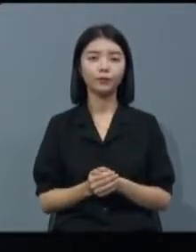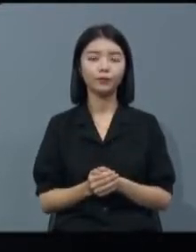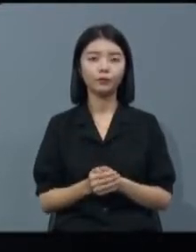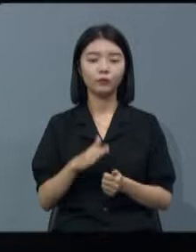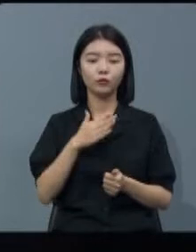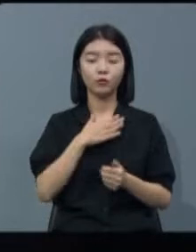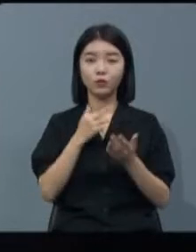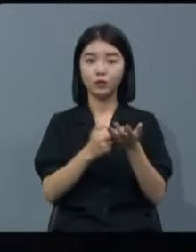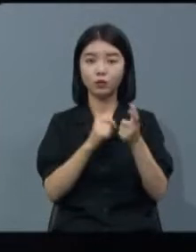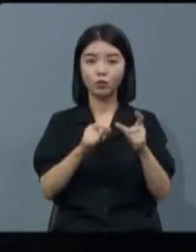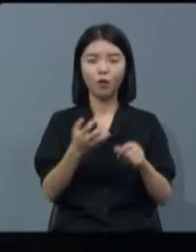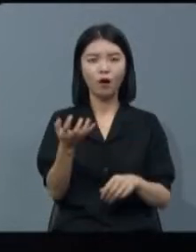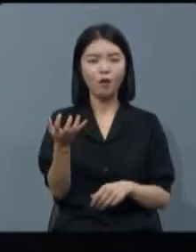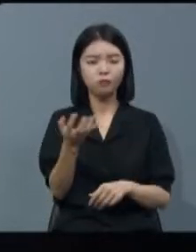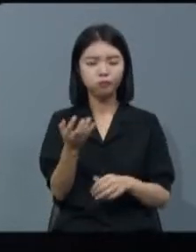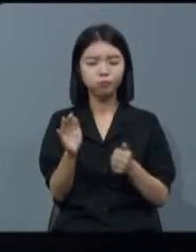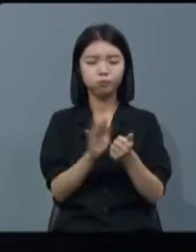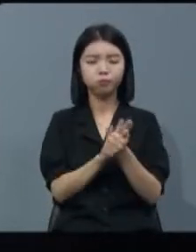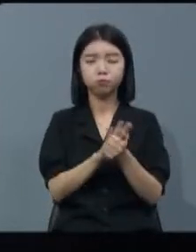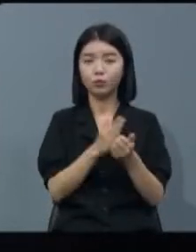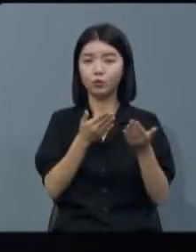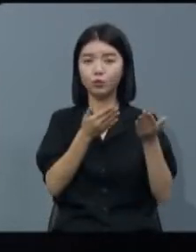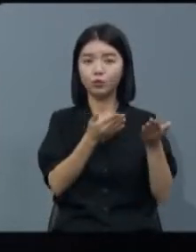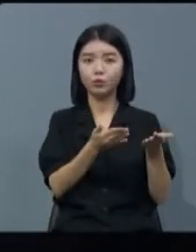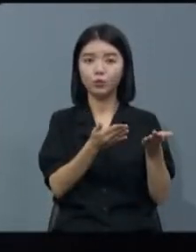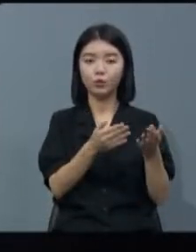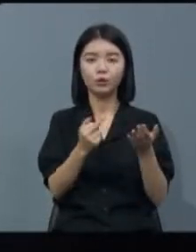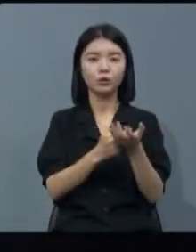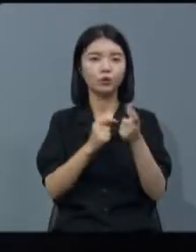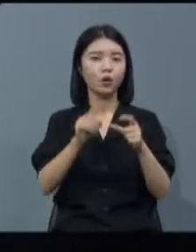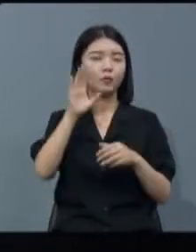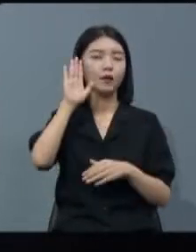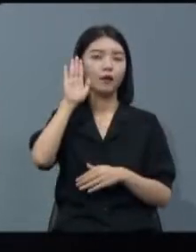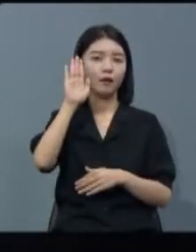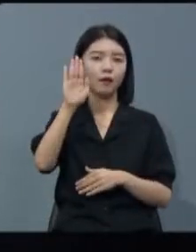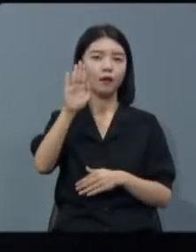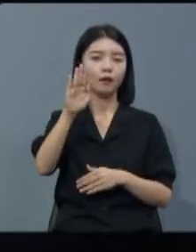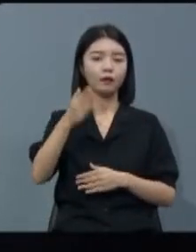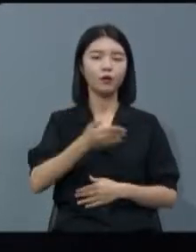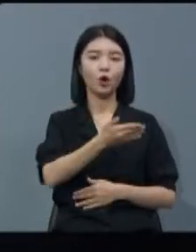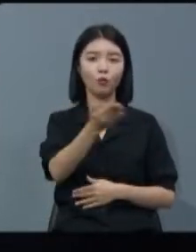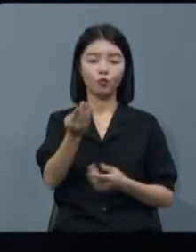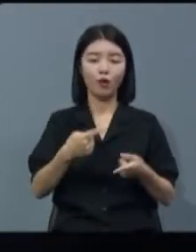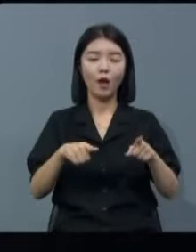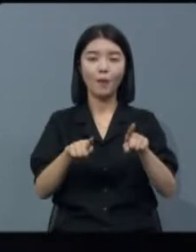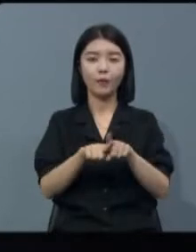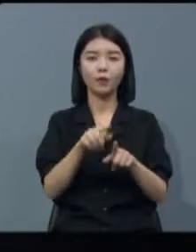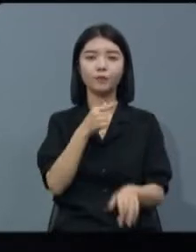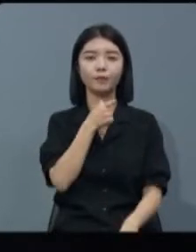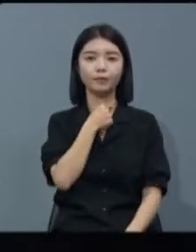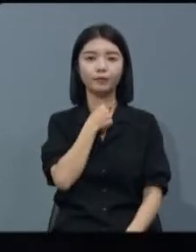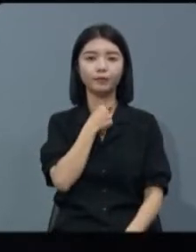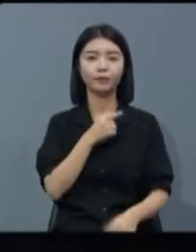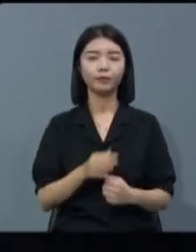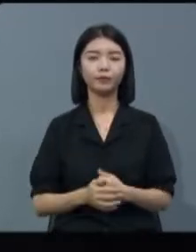저는 제주도의 아픔을 보듬고 제주도의 미래를 여러분과 함께 하고 싶습니다.